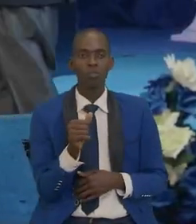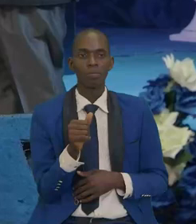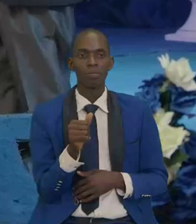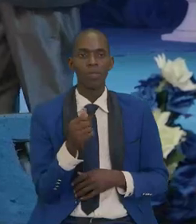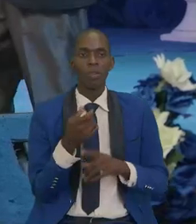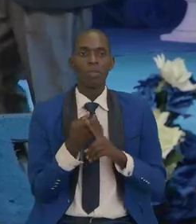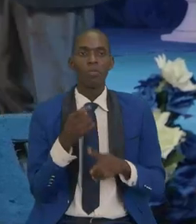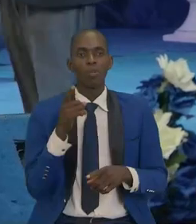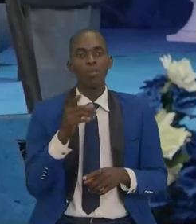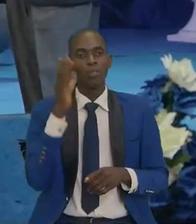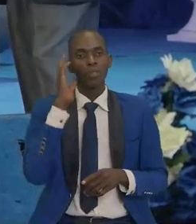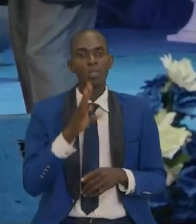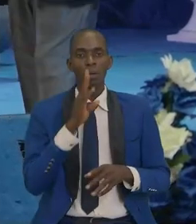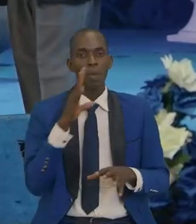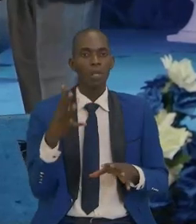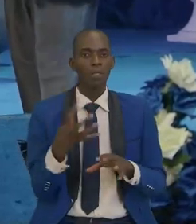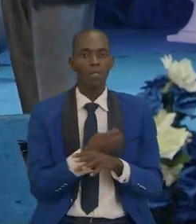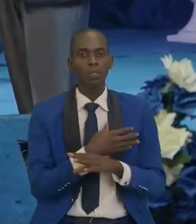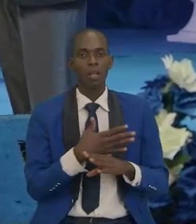Mais à celui qui n'a pas,